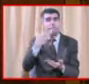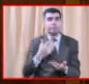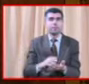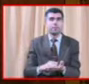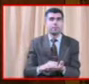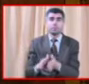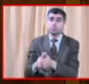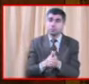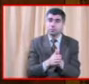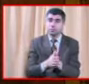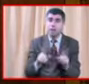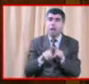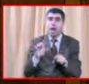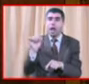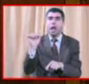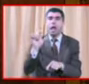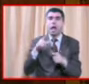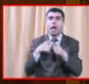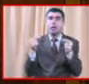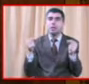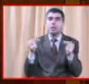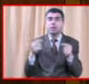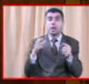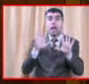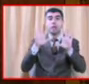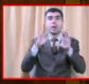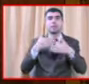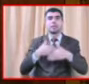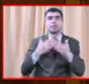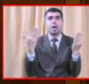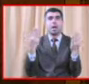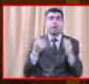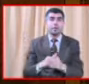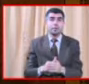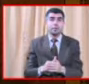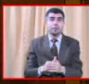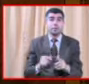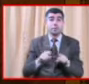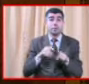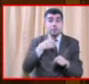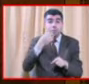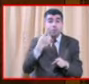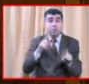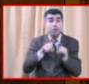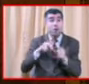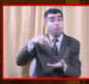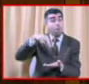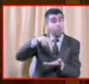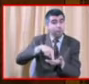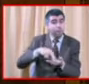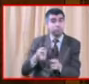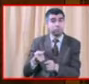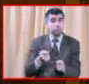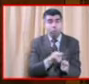وفي اليوم الموالي يوم الاحد مع 10 الصباح كانت الطريق السلطات المحليه موجوده والدرك